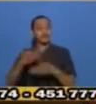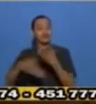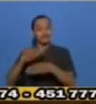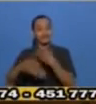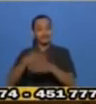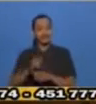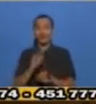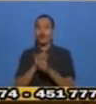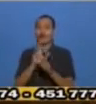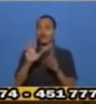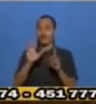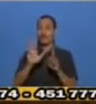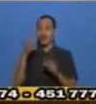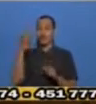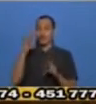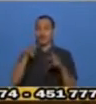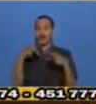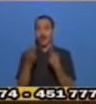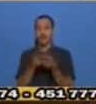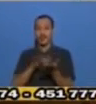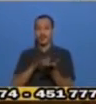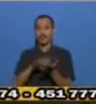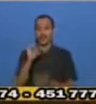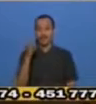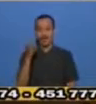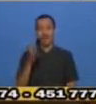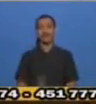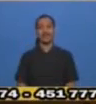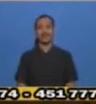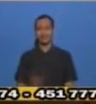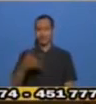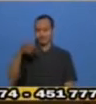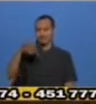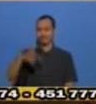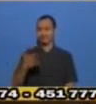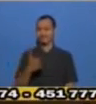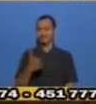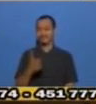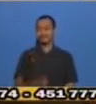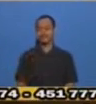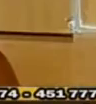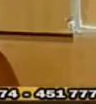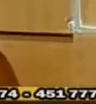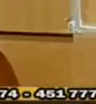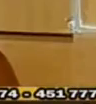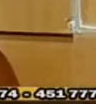vaksinasi COVID-19 bagi kelompok rentan di daerah istimewa Yogyakarta. Tetap bersama kami kembali sesaat lagi.